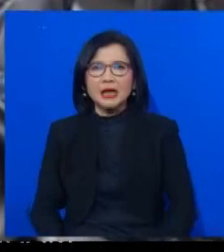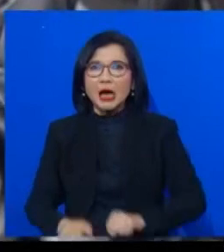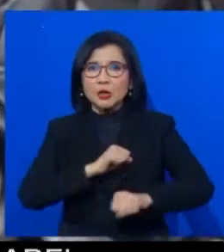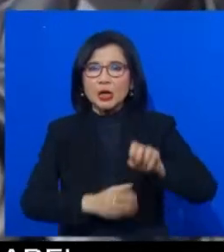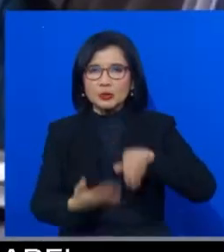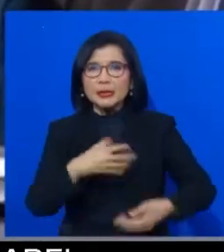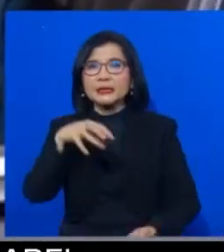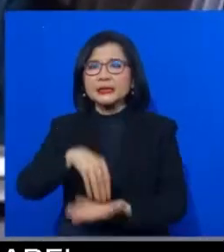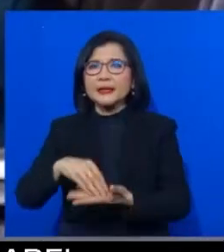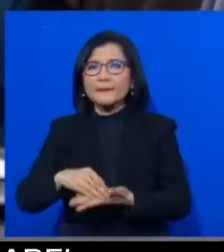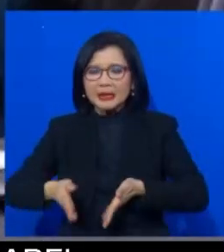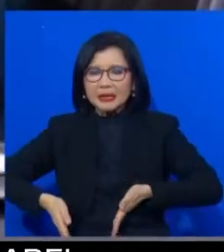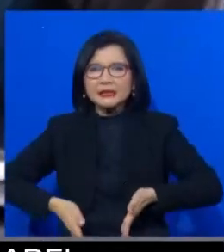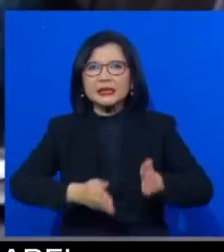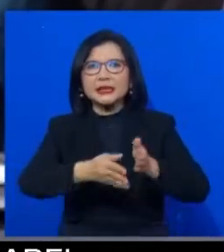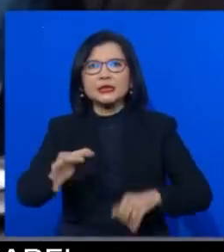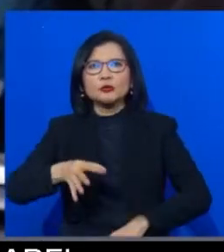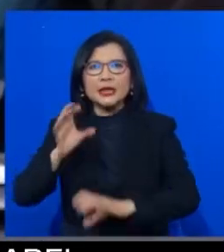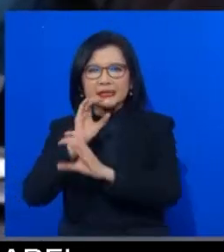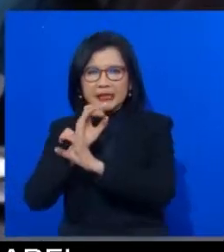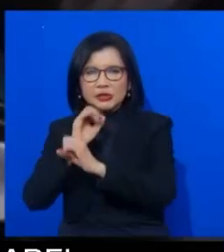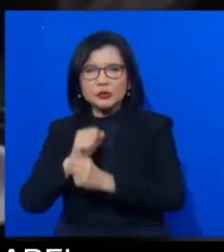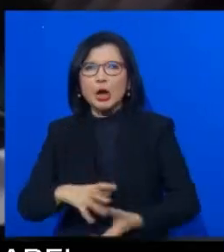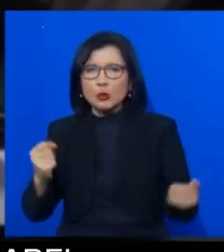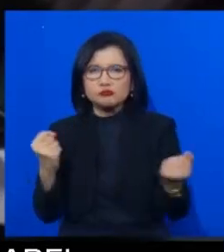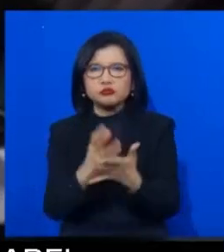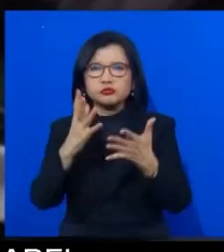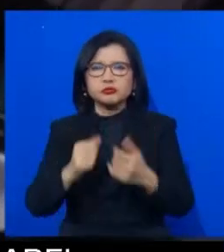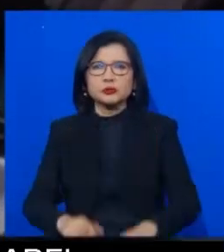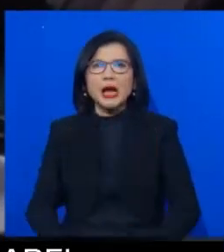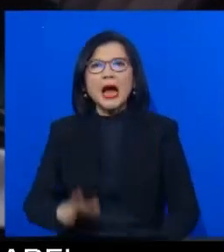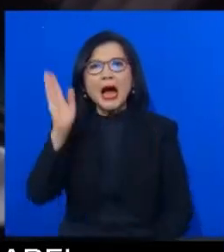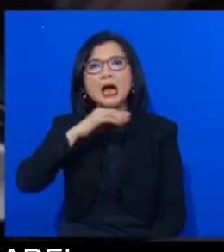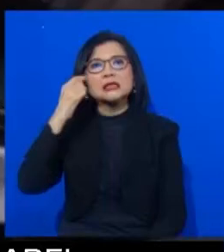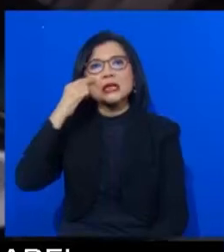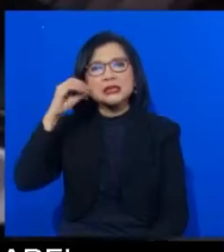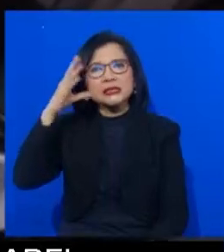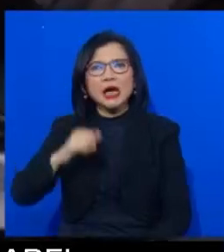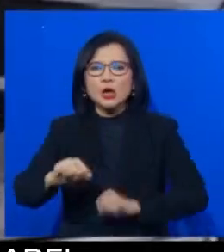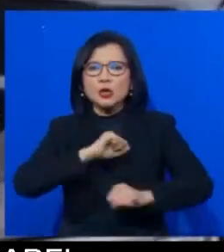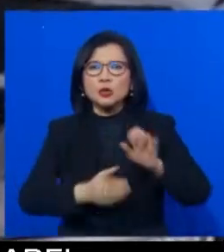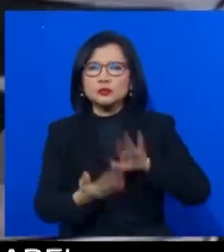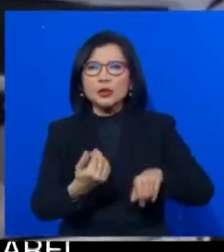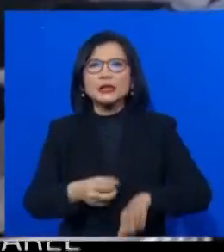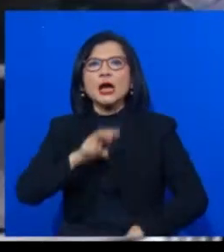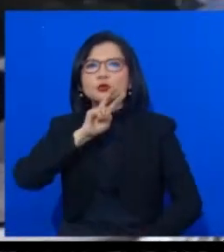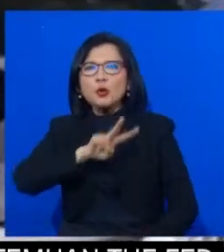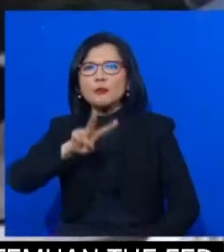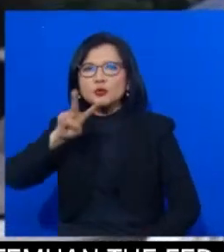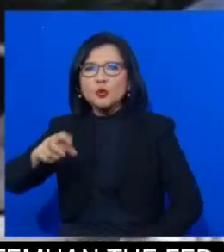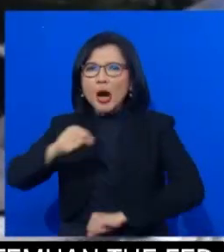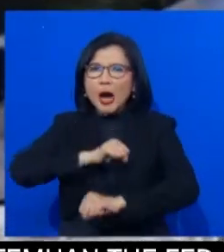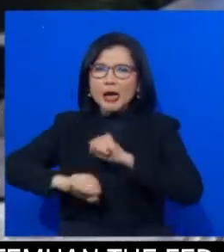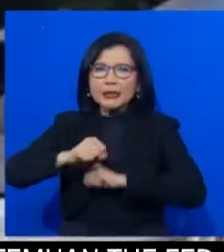lokasi kejadian Jalan Raya Cianjur Bandung, Kampung Sabandar, Cianjur, Jawa Barat, Selasa siang. Ada 22 adegan dan 10 saksi